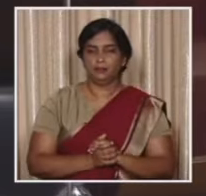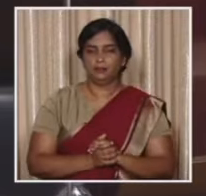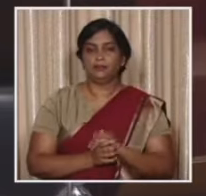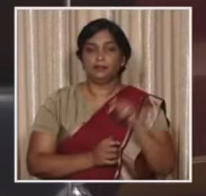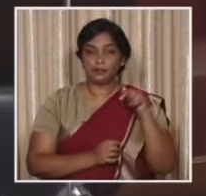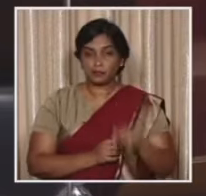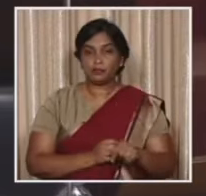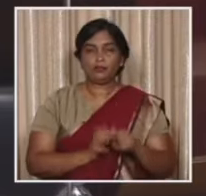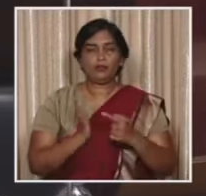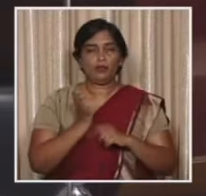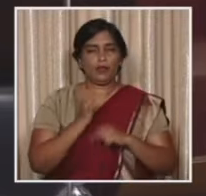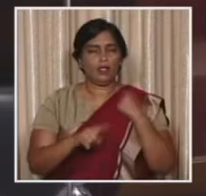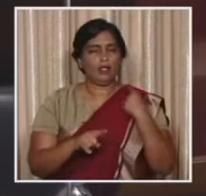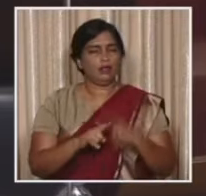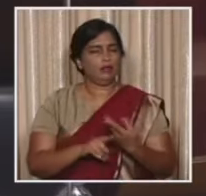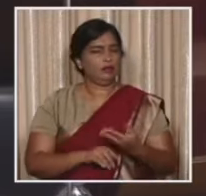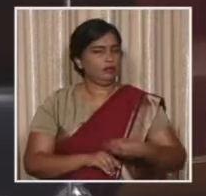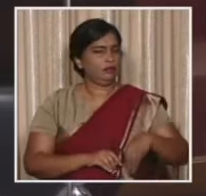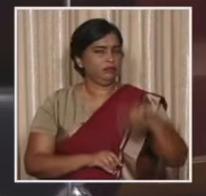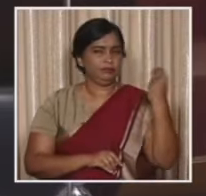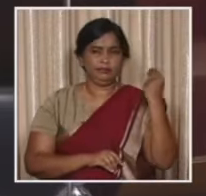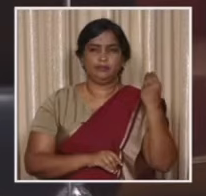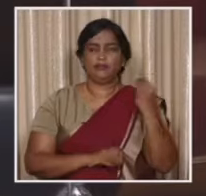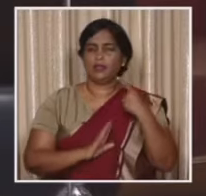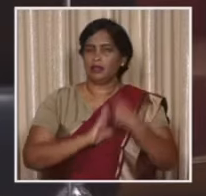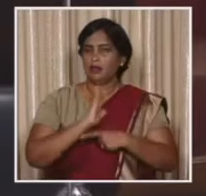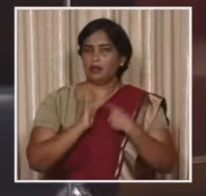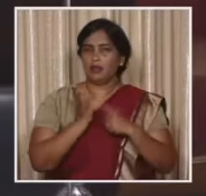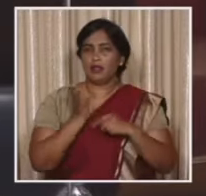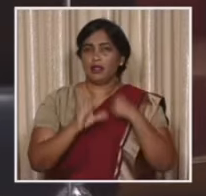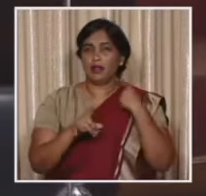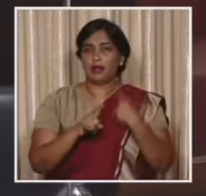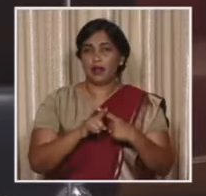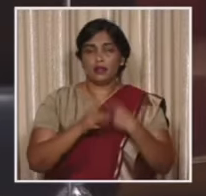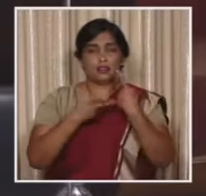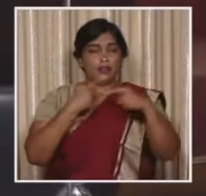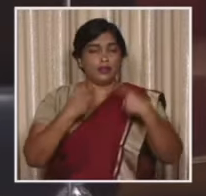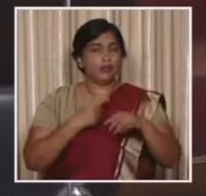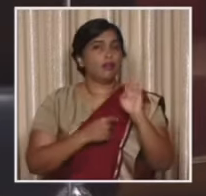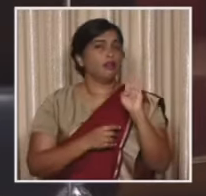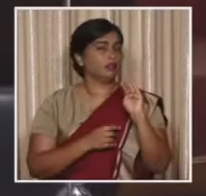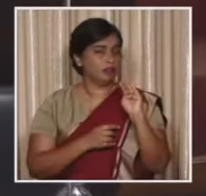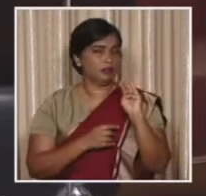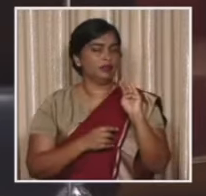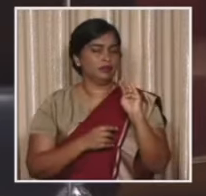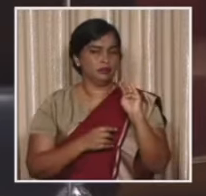ada adik badu bar, Lanka awe badu bar ke hati lihat tiada,